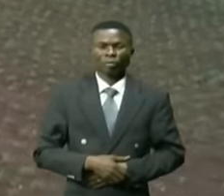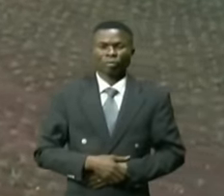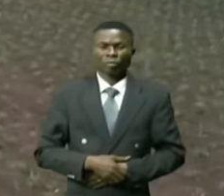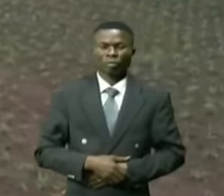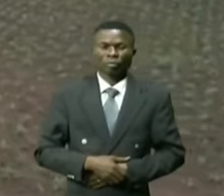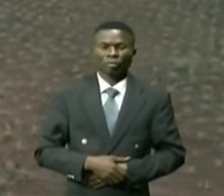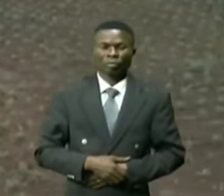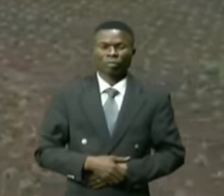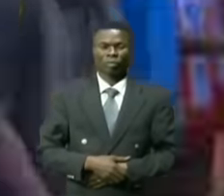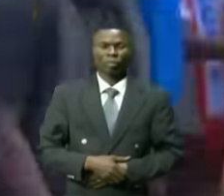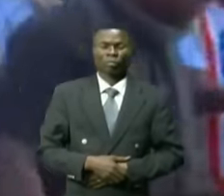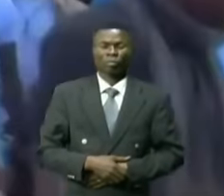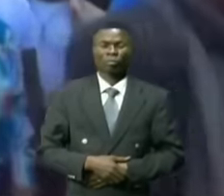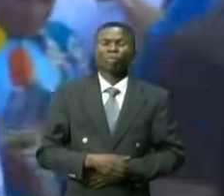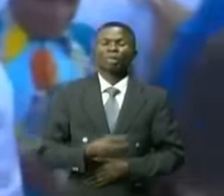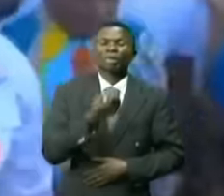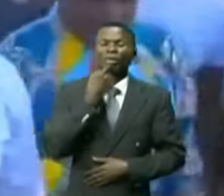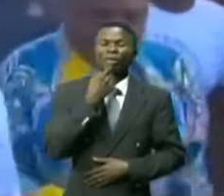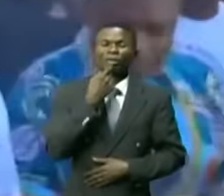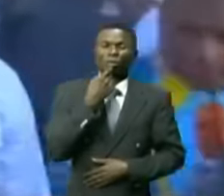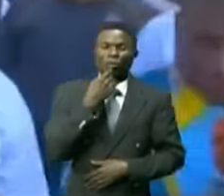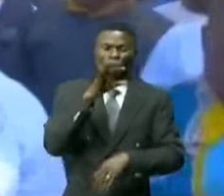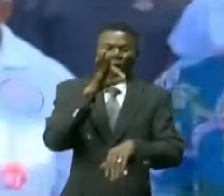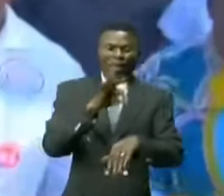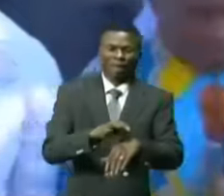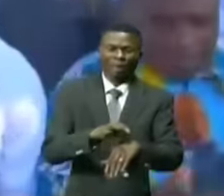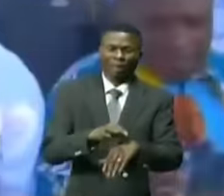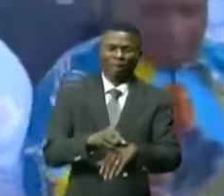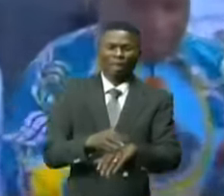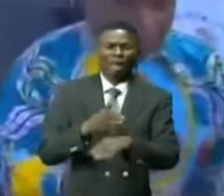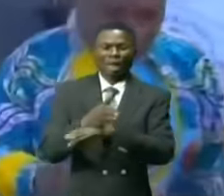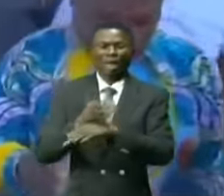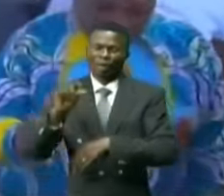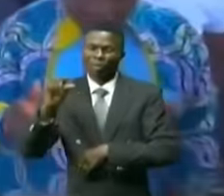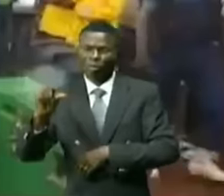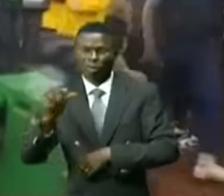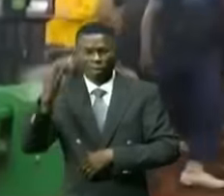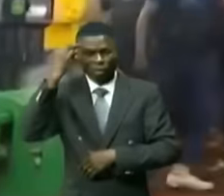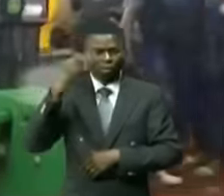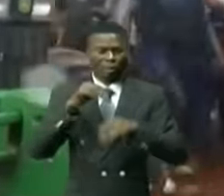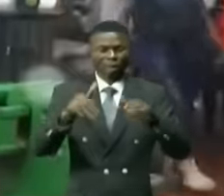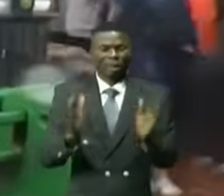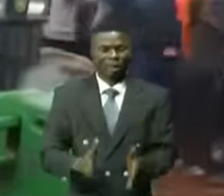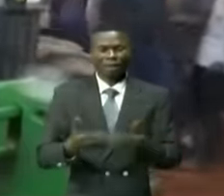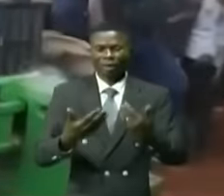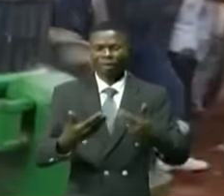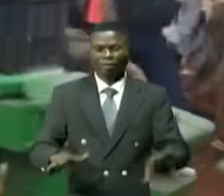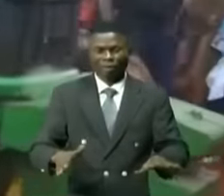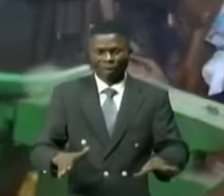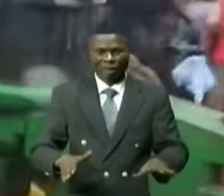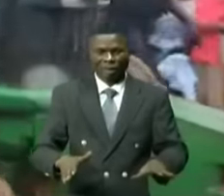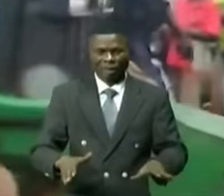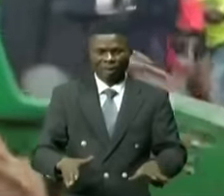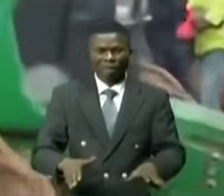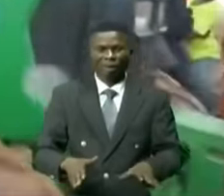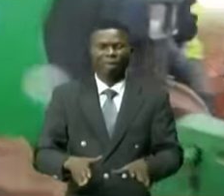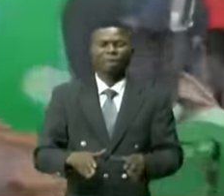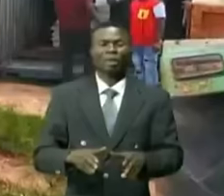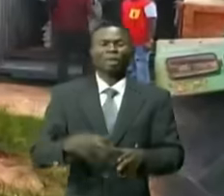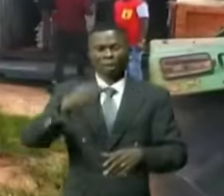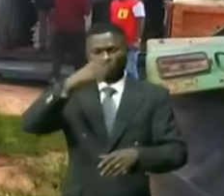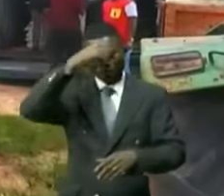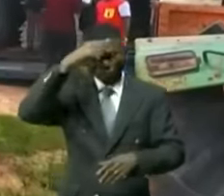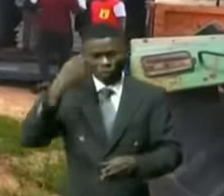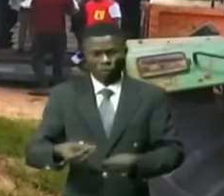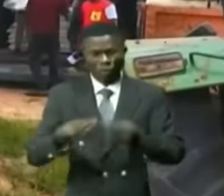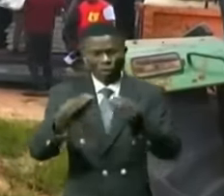et la fourmi, le gouvernement Samalukonde, à travers le ministre de l'Agriculture, Maître José Mpanda Kabangu, l'a comprise en disponibilisant